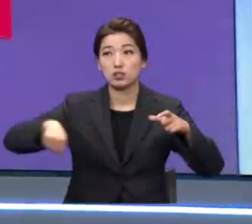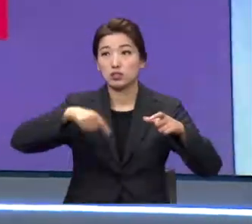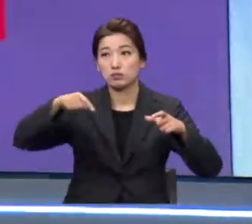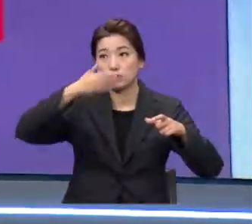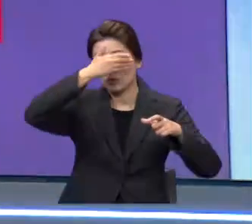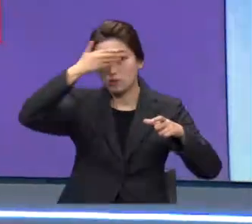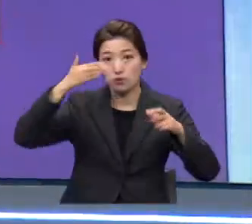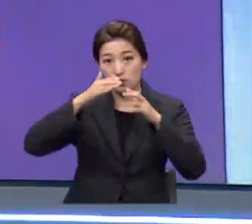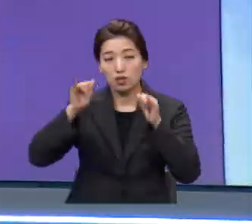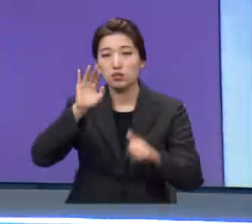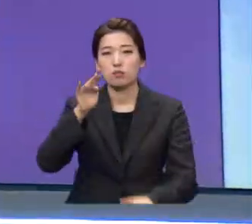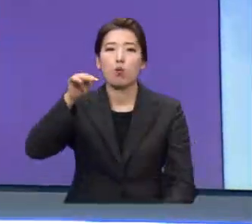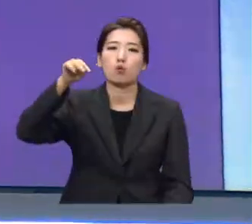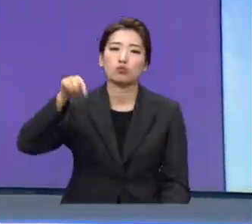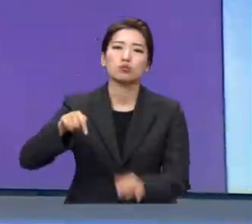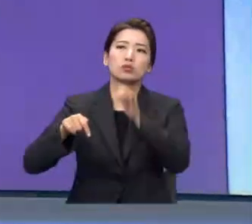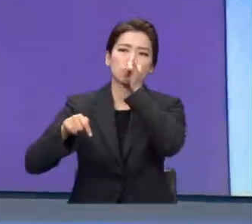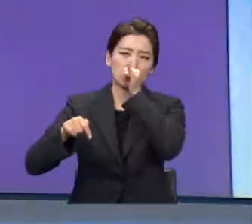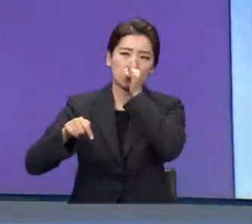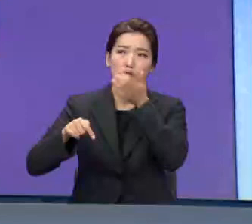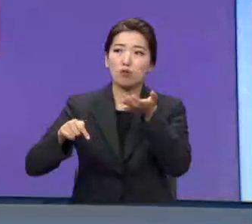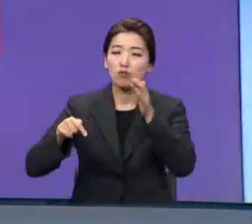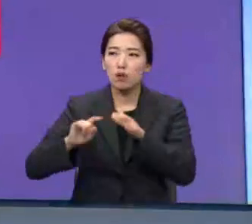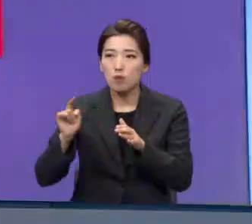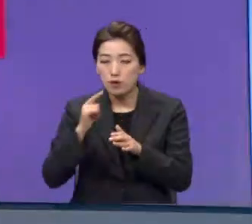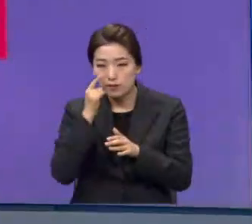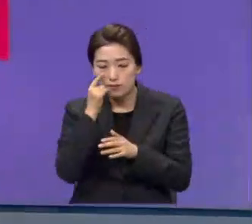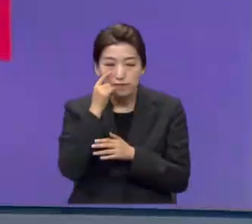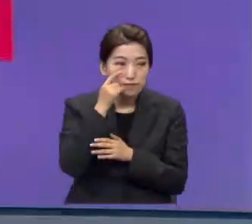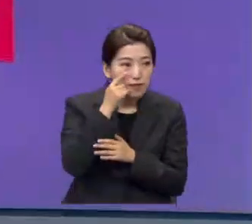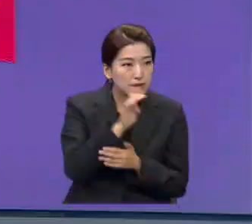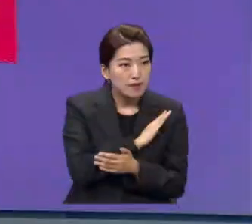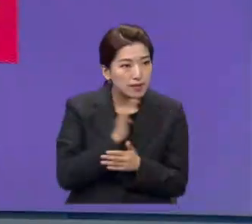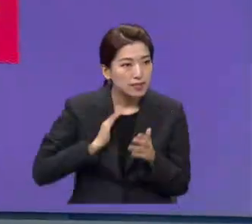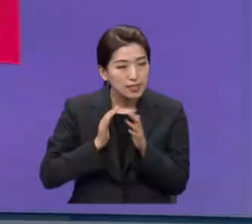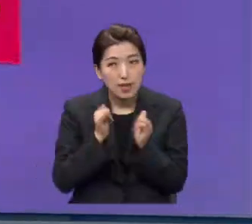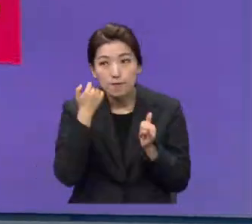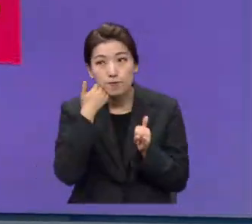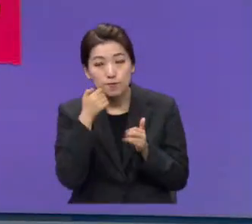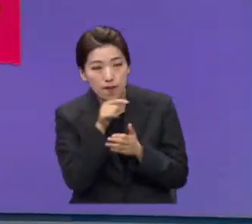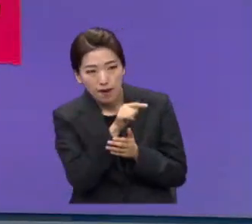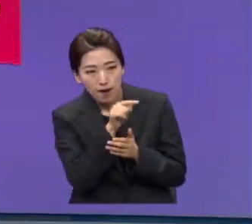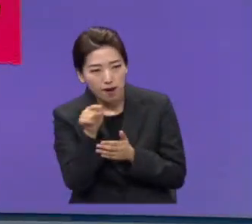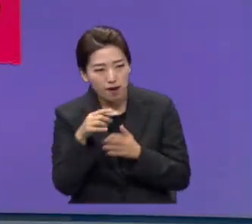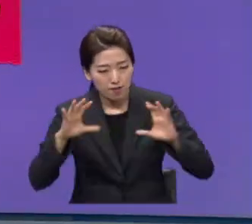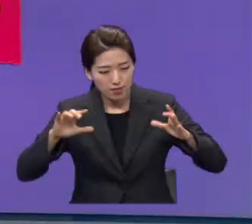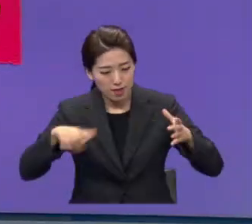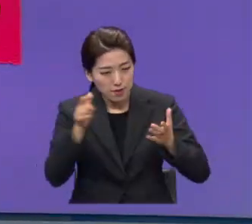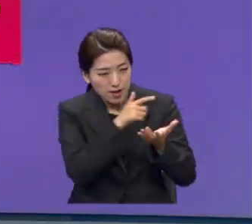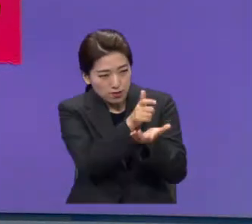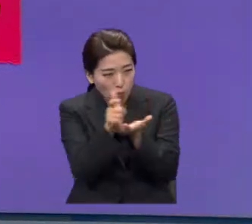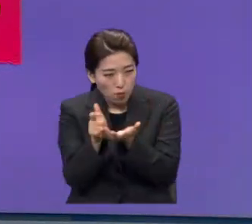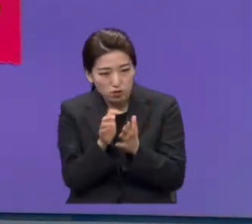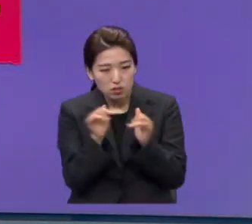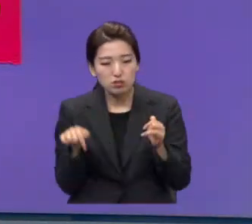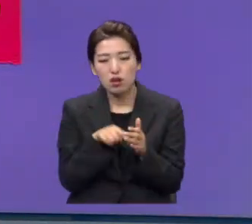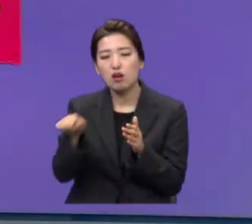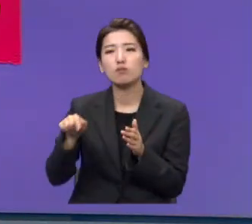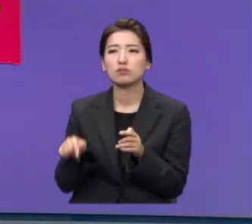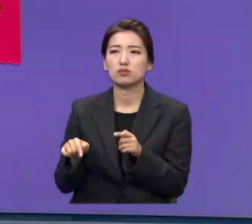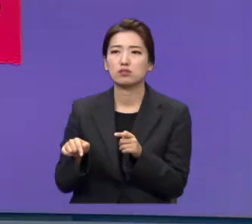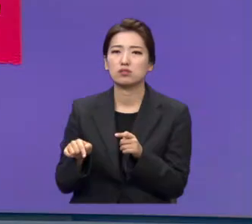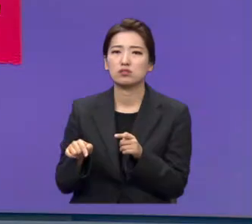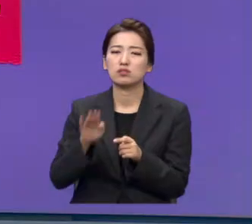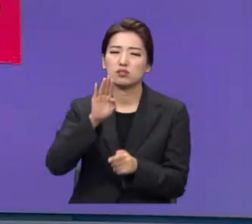유전자가 있는데 눈만 뜨면 배신자 내부 총질을 찾아다니는 뻐꾸기 같은 유사 보수에 밀려 붕지 밖으로